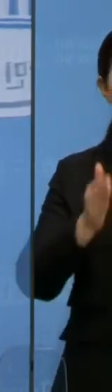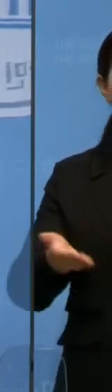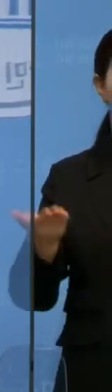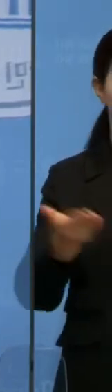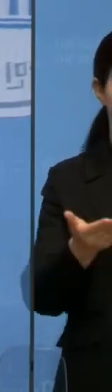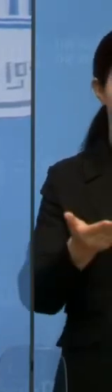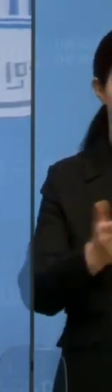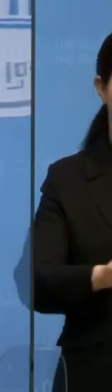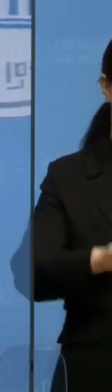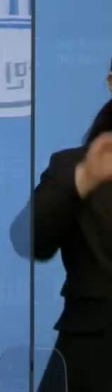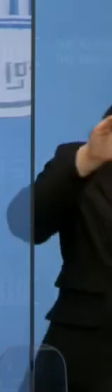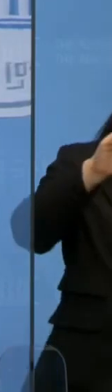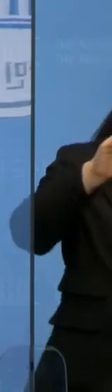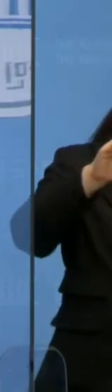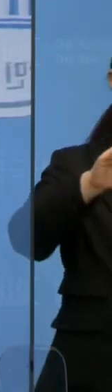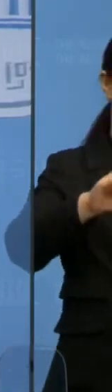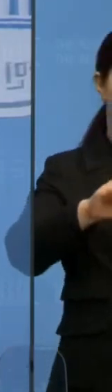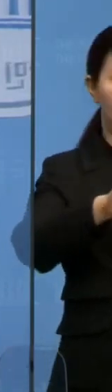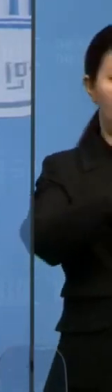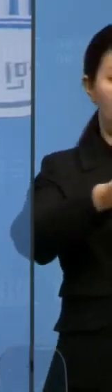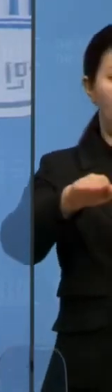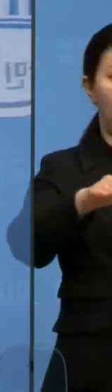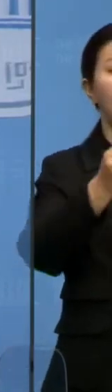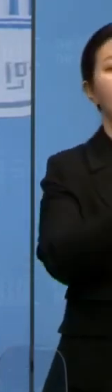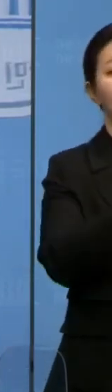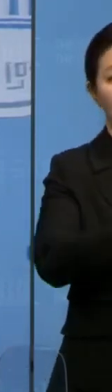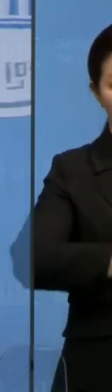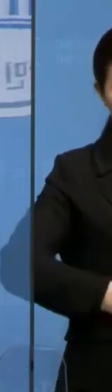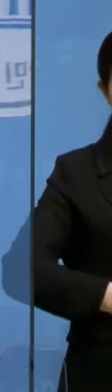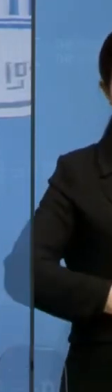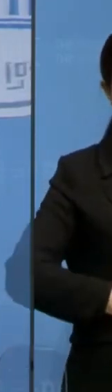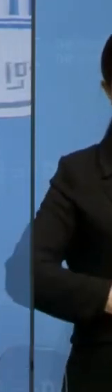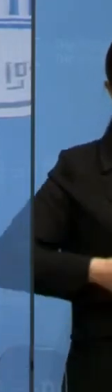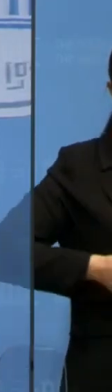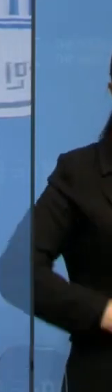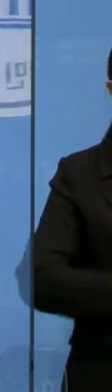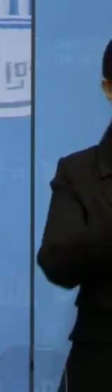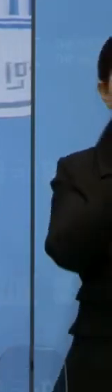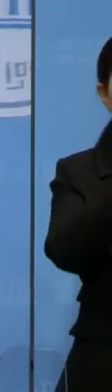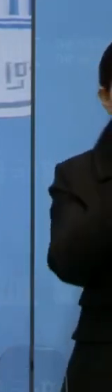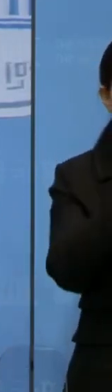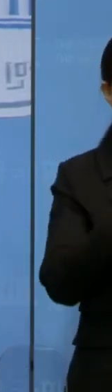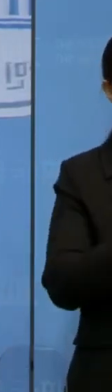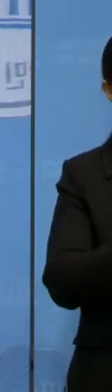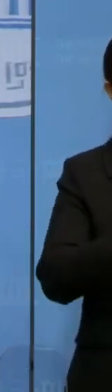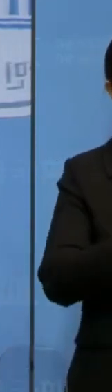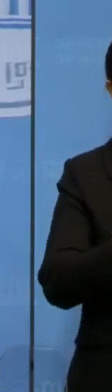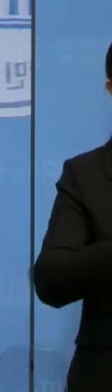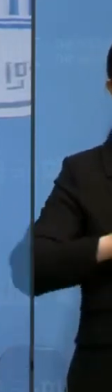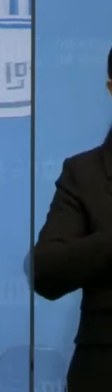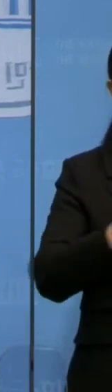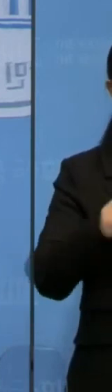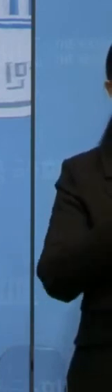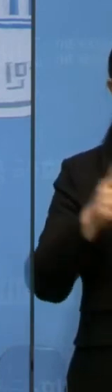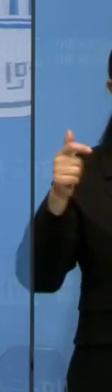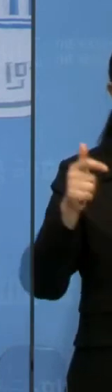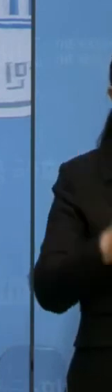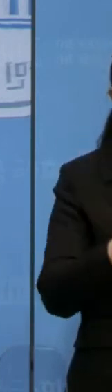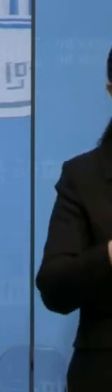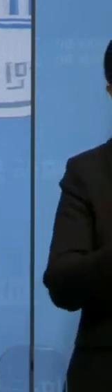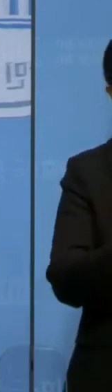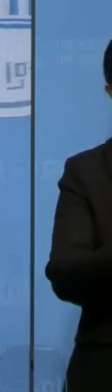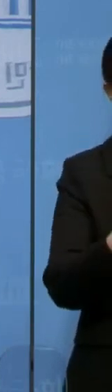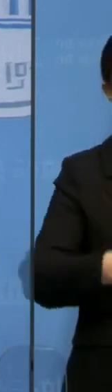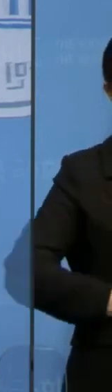문제를 해결해야 합니다 저출산 고령화에 대응하고 국가균형발전 을 통해 지방의